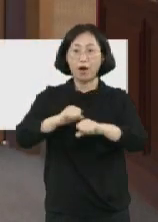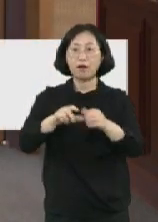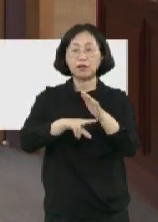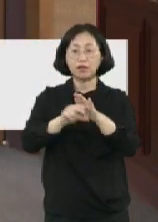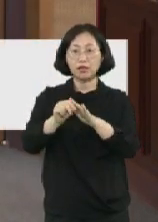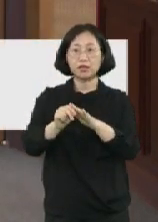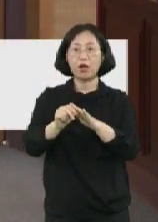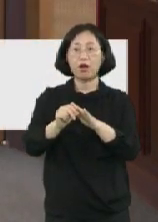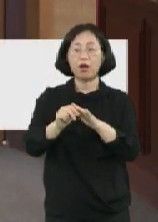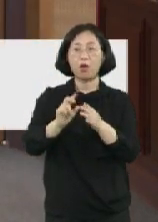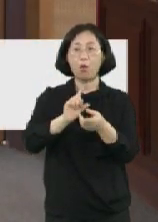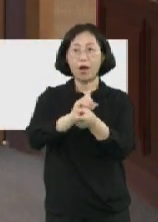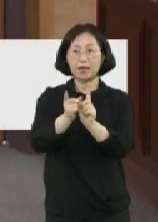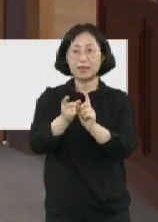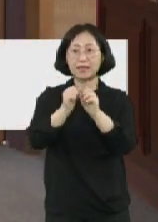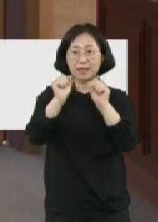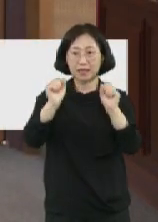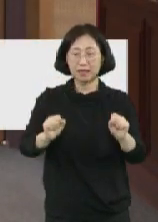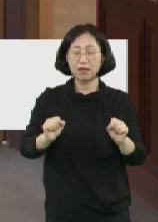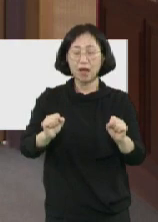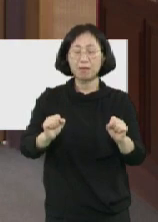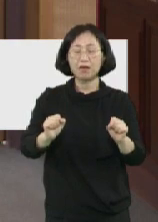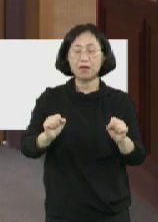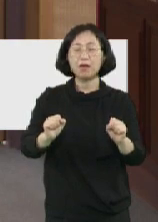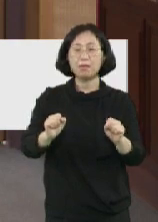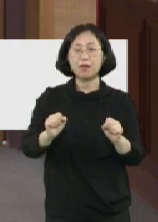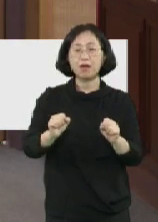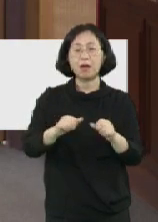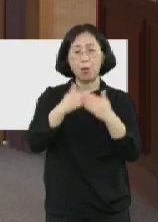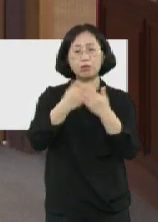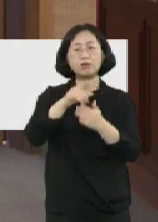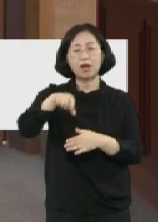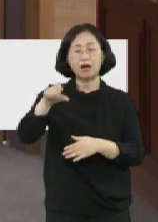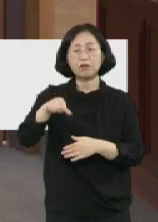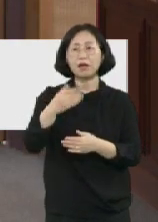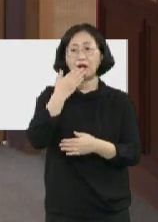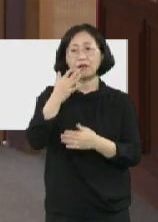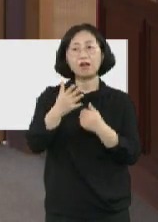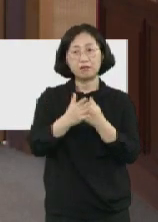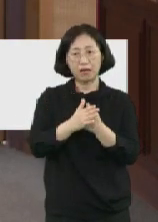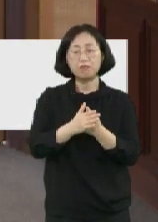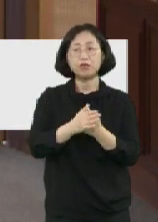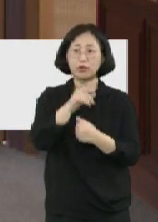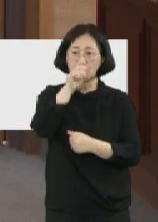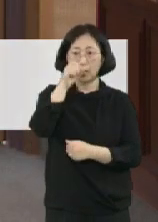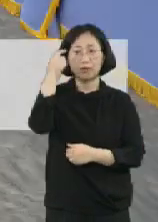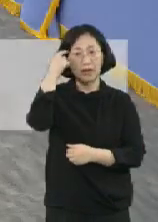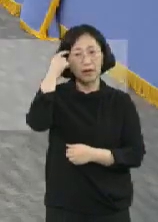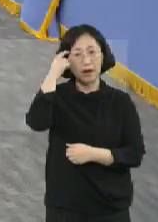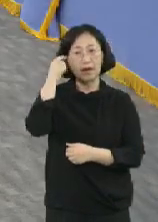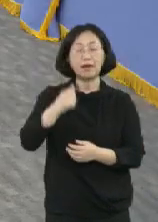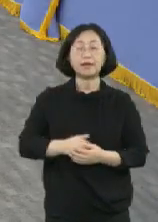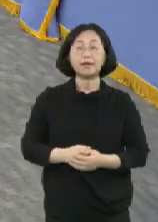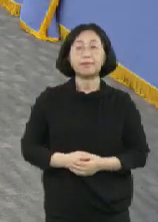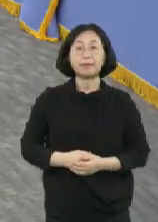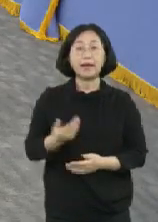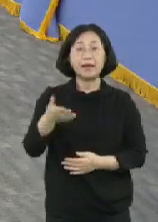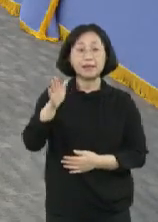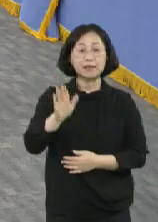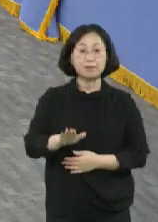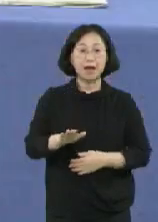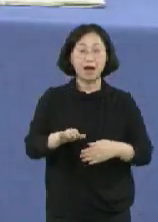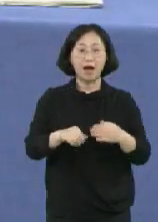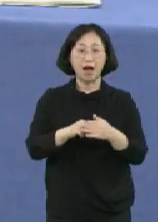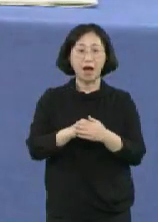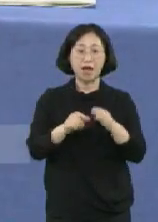시스템이 보편적 복지 차원에서 타당하다고 보고 이거를 지속적으로 추진해 왔습니다. 하지만 이달